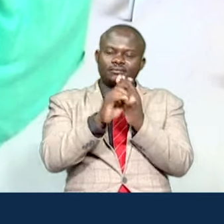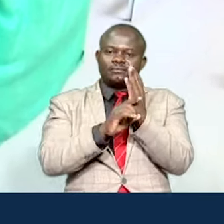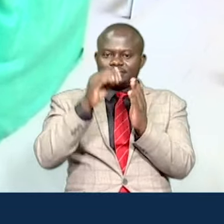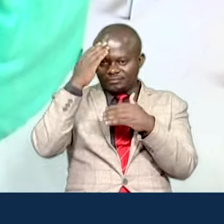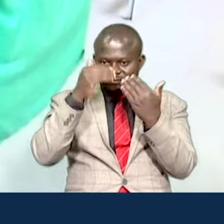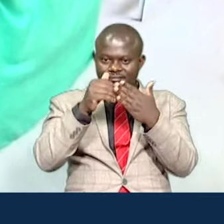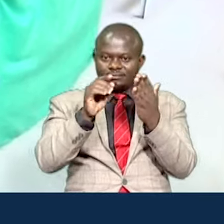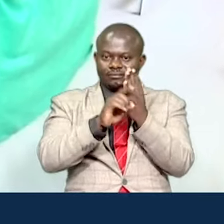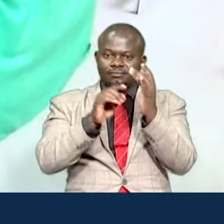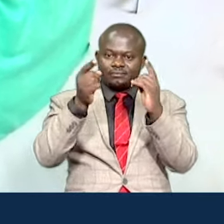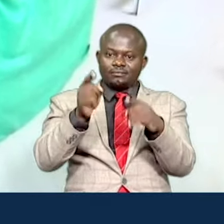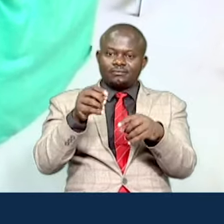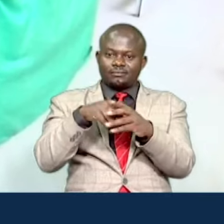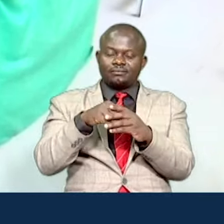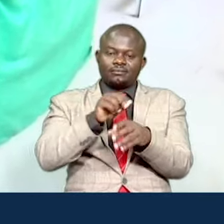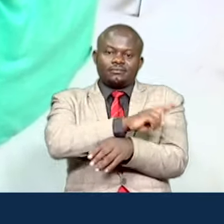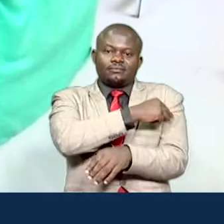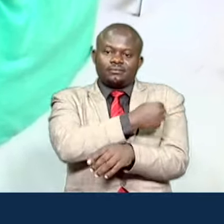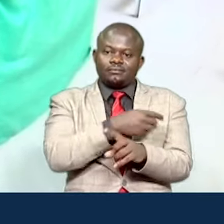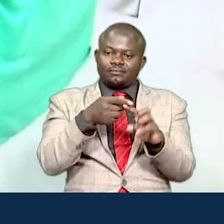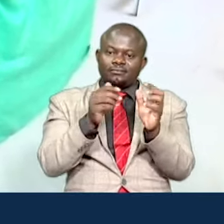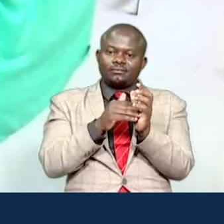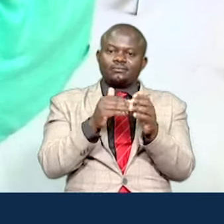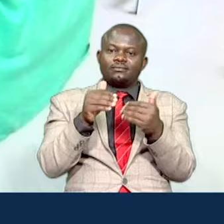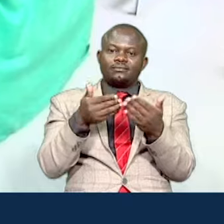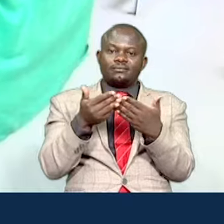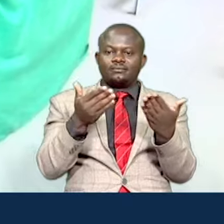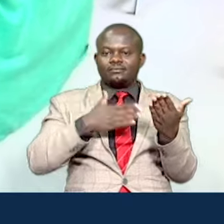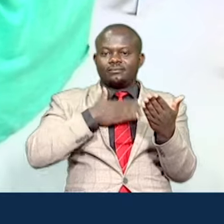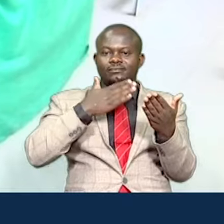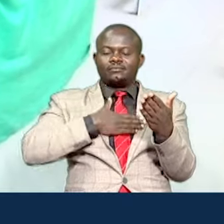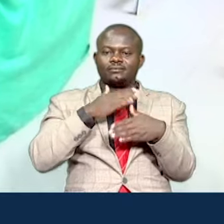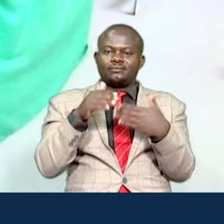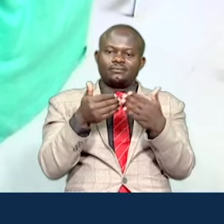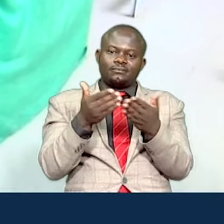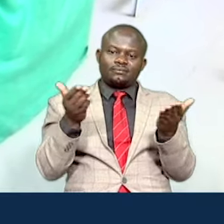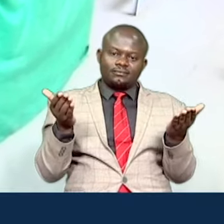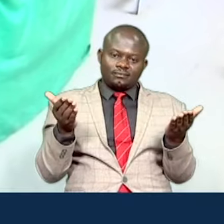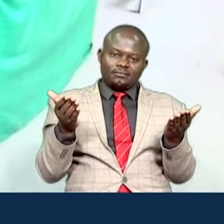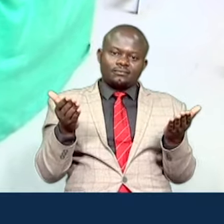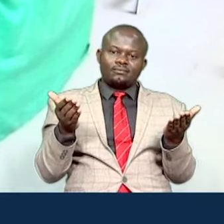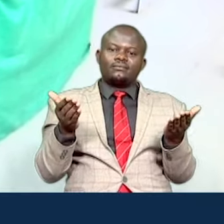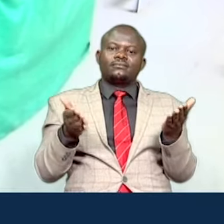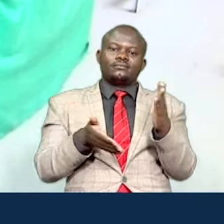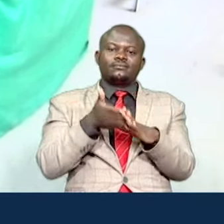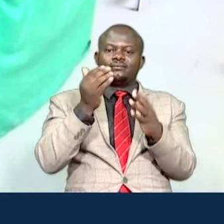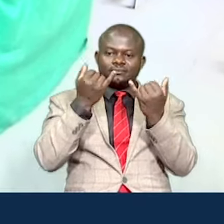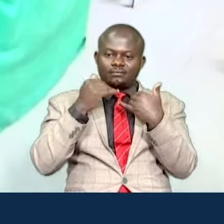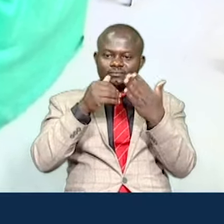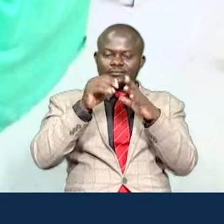kubera itariki yageze ndi hano mu bitaro gusa nyine icyanshimishije cyane ni uko bahise batubwira